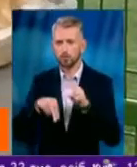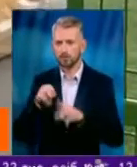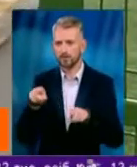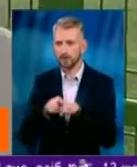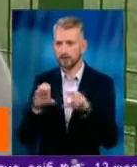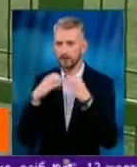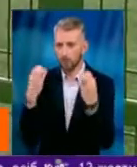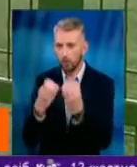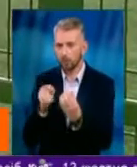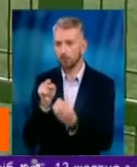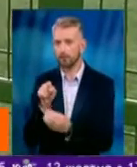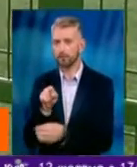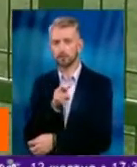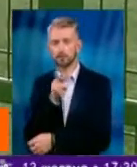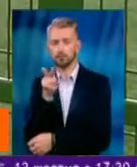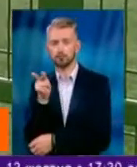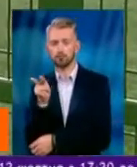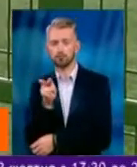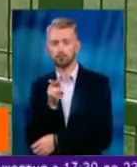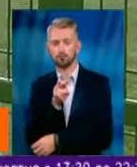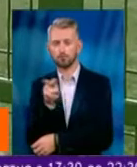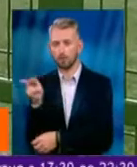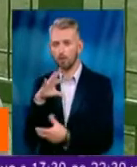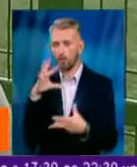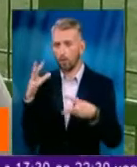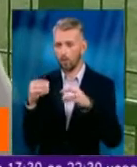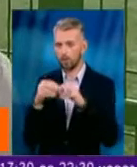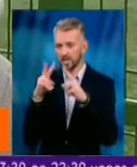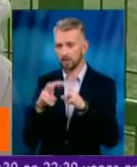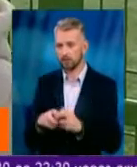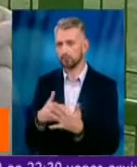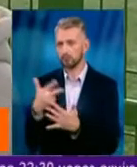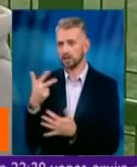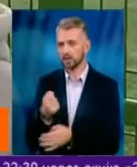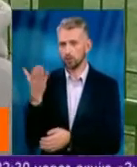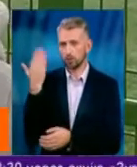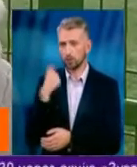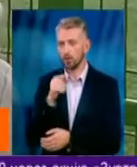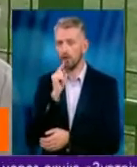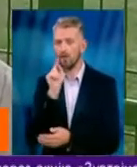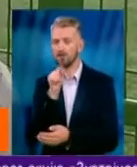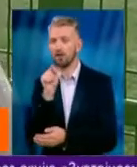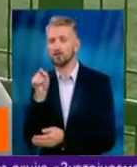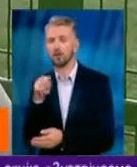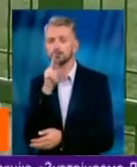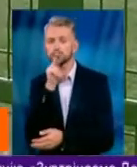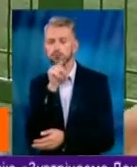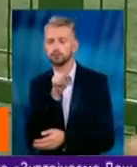стадіонів. Він оцінив роботи, це було десь 3 тижні тому, вказав підряднику на